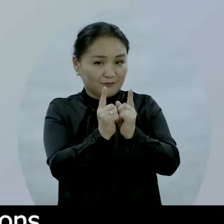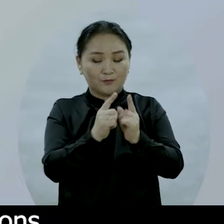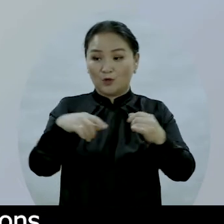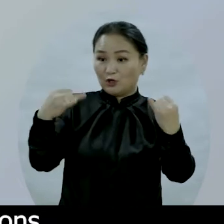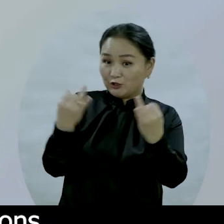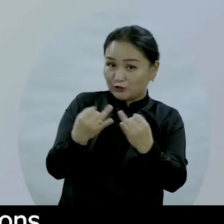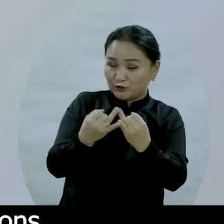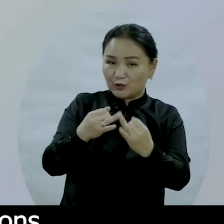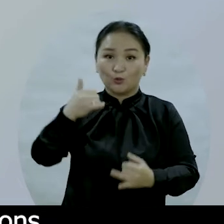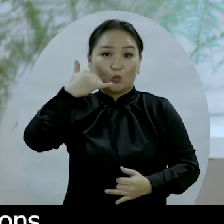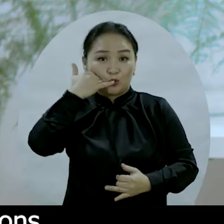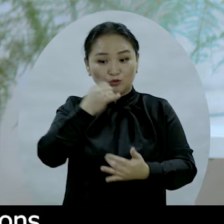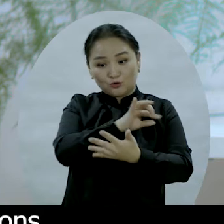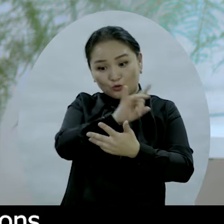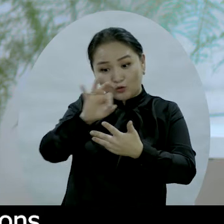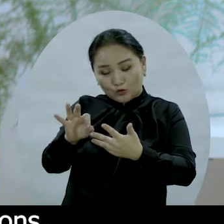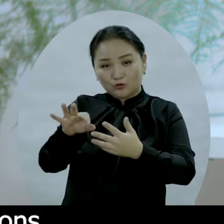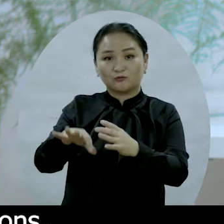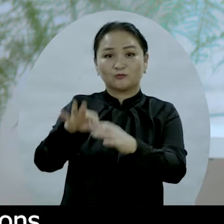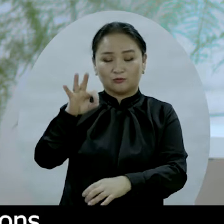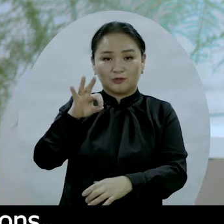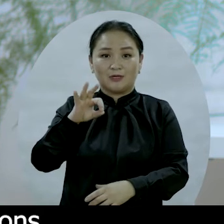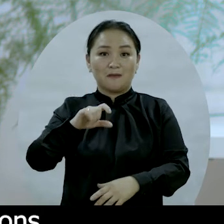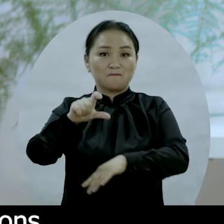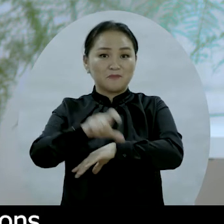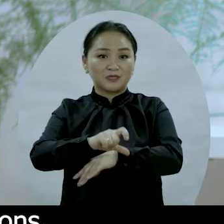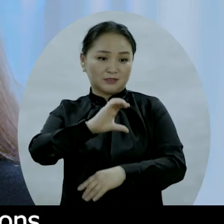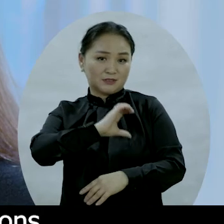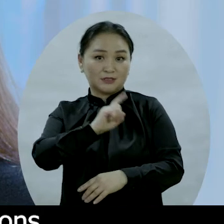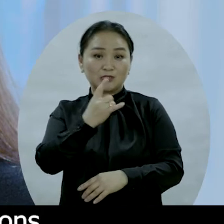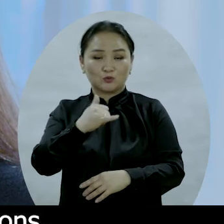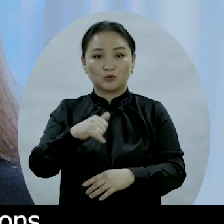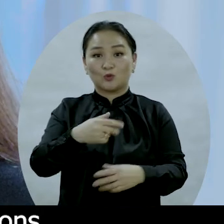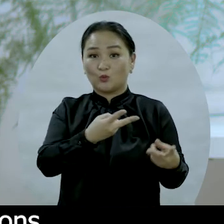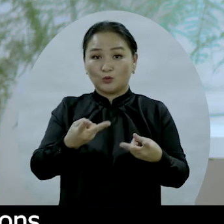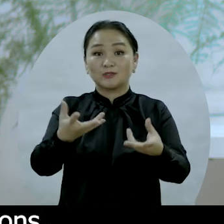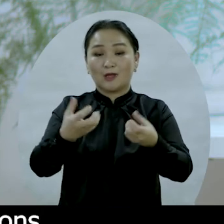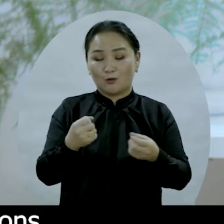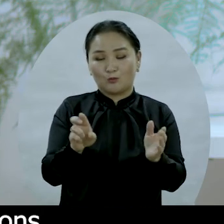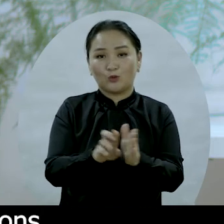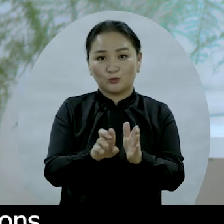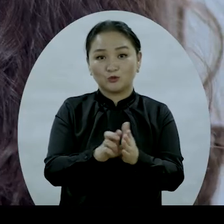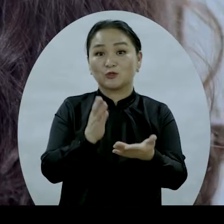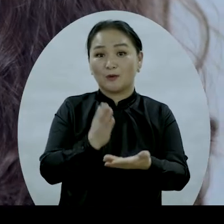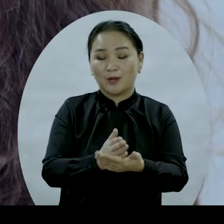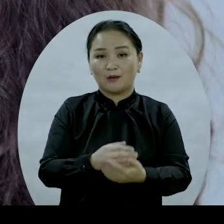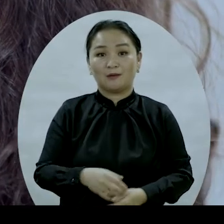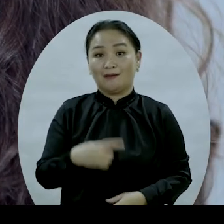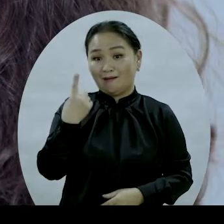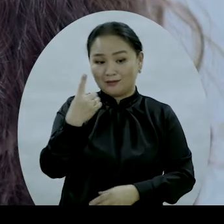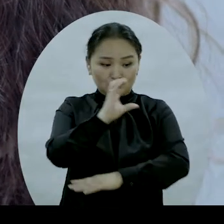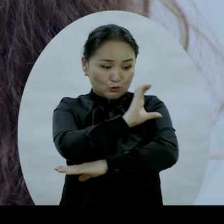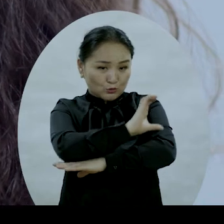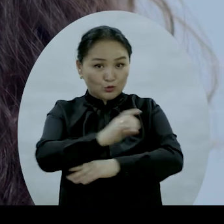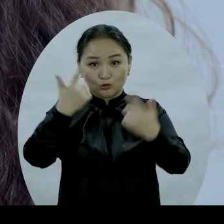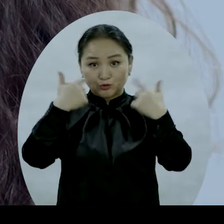магадгүй цах маар, утсаар зэрэг олон сонголттойгоор та мэрэгчлийн сэтгэл зүйчээс үйлчилгээг авах боломжтой байгаа шүү. Зөвхөн сургалт